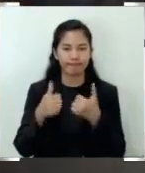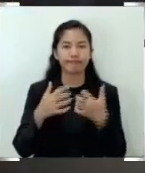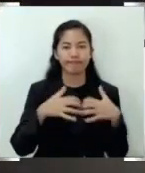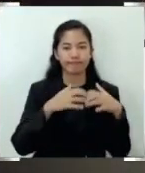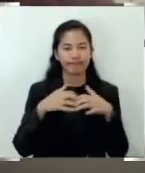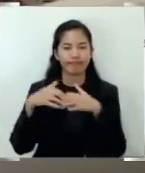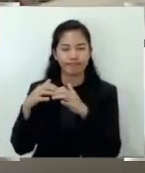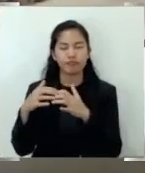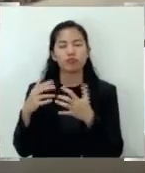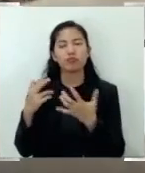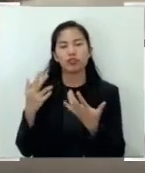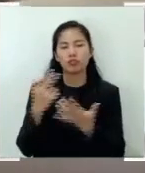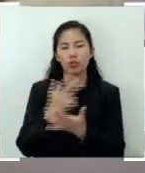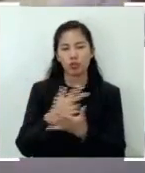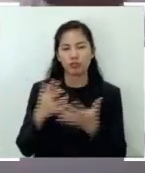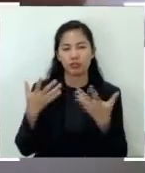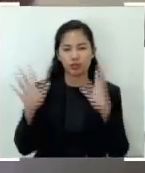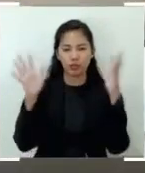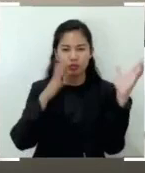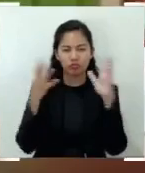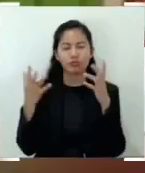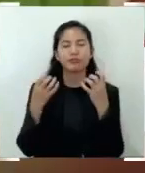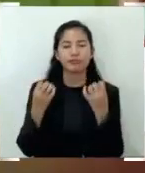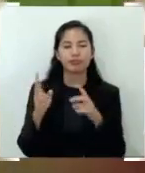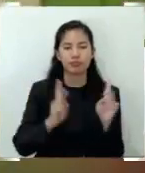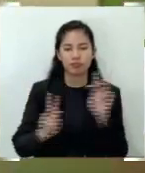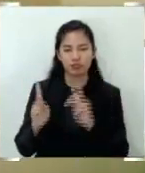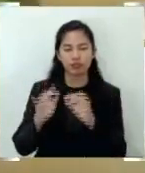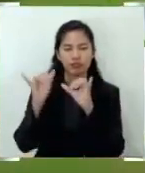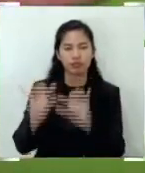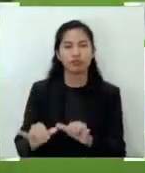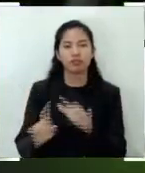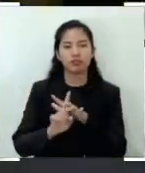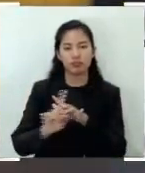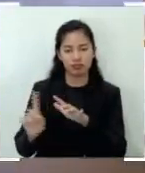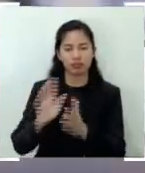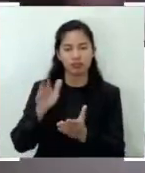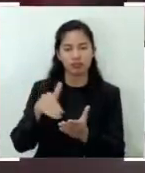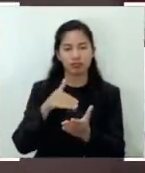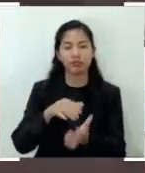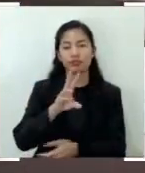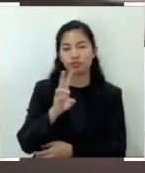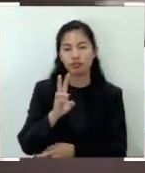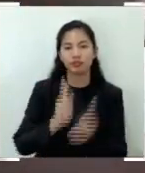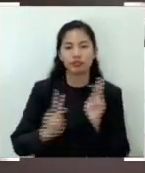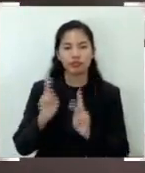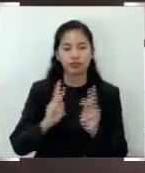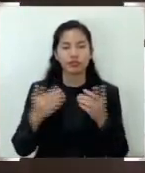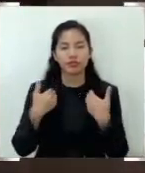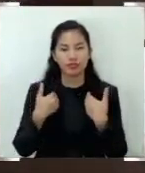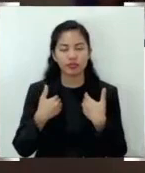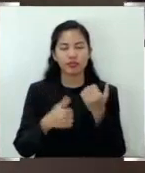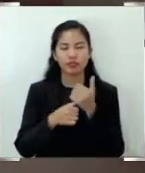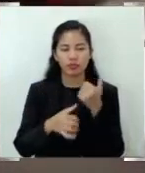center pa rin ang daan-daang residenteng nawala ng tirahan. Nasa 600 naman ang tinamaan ng diarrhea dahil sa problema sa inuming